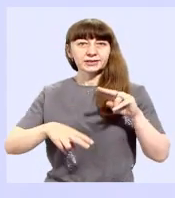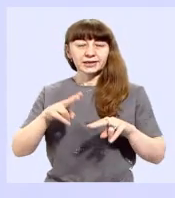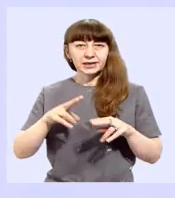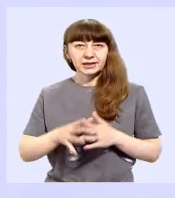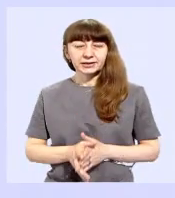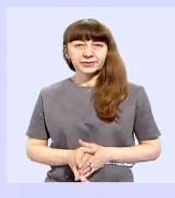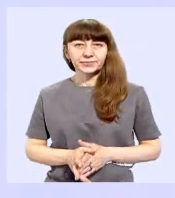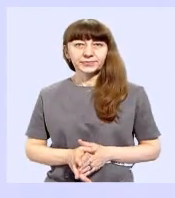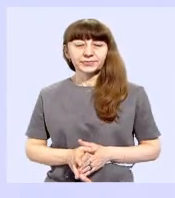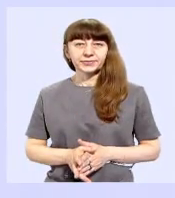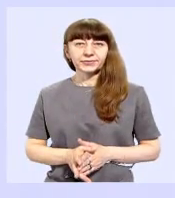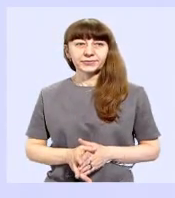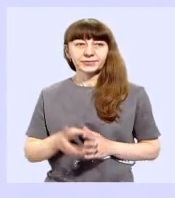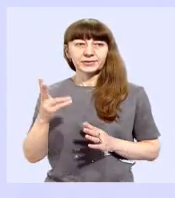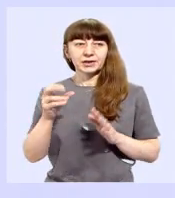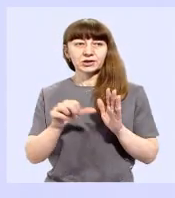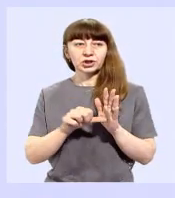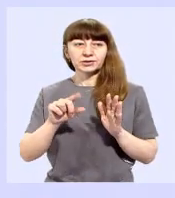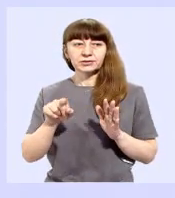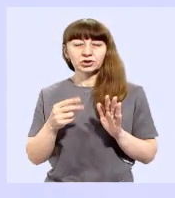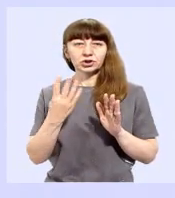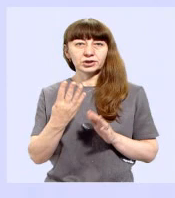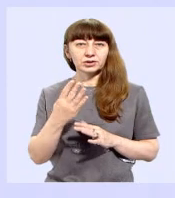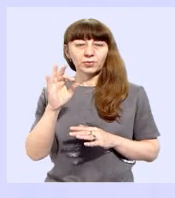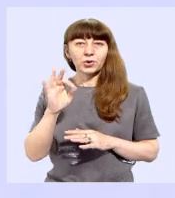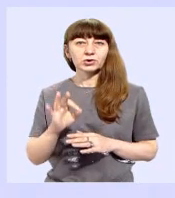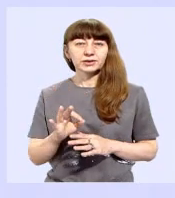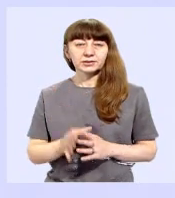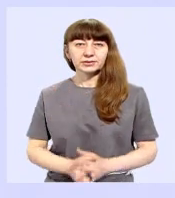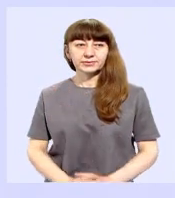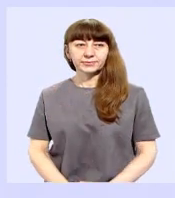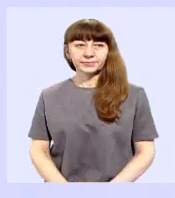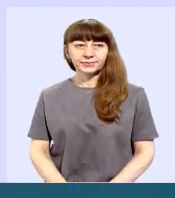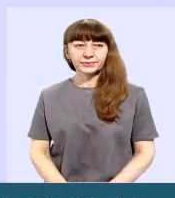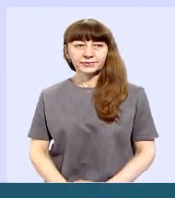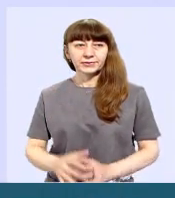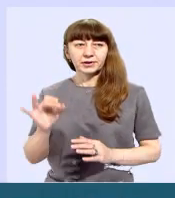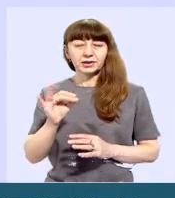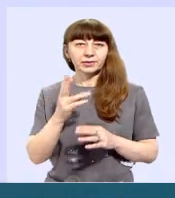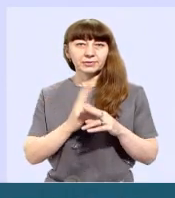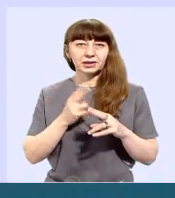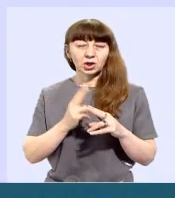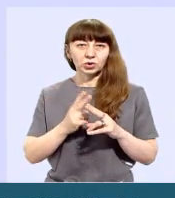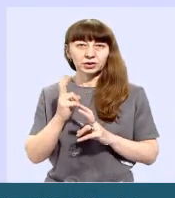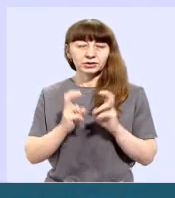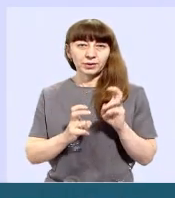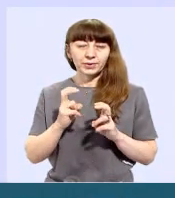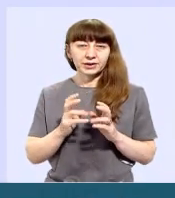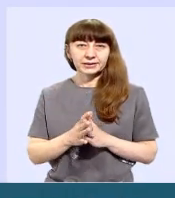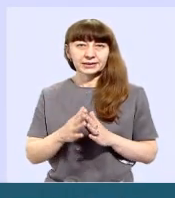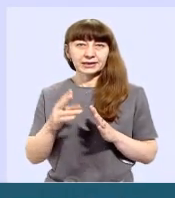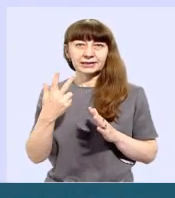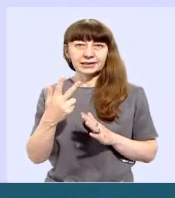6,4%, металлургия өндіріс 1,5%, және сусындарды 7,3% ұлғайту